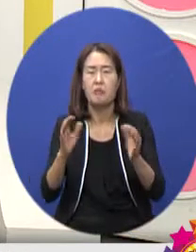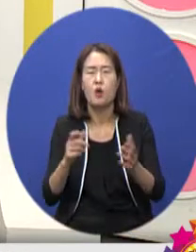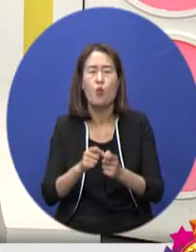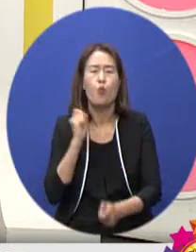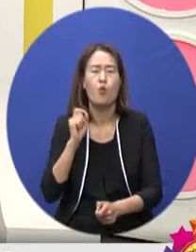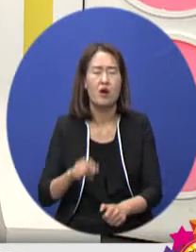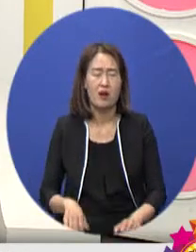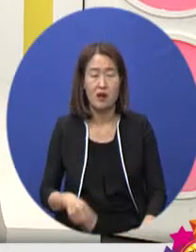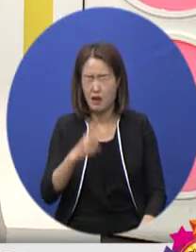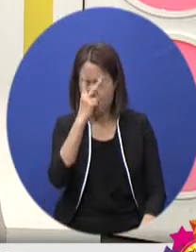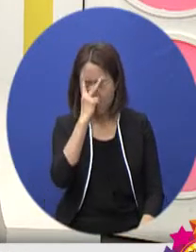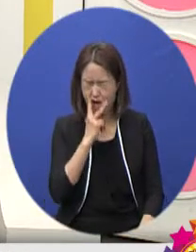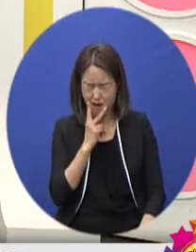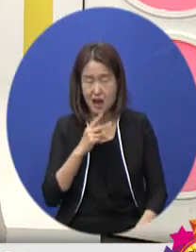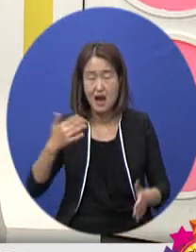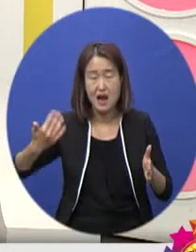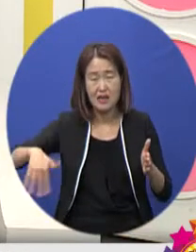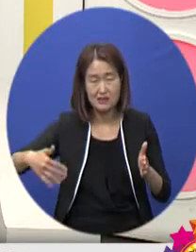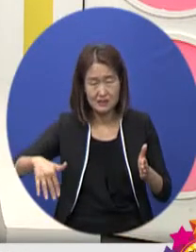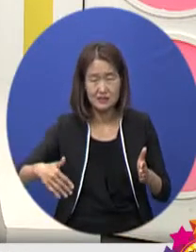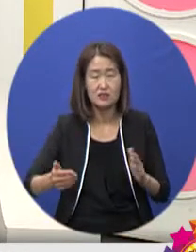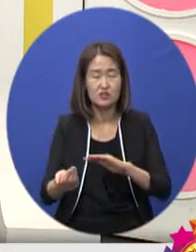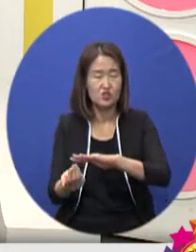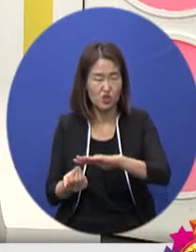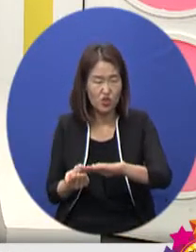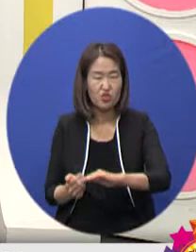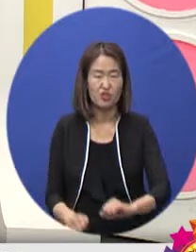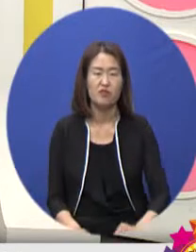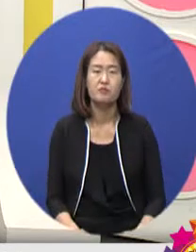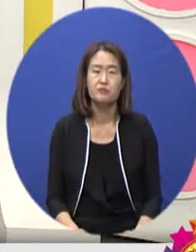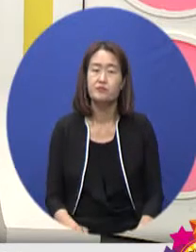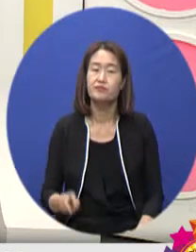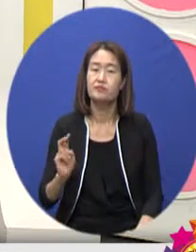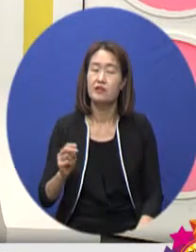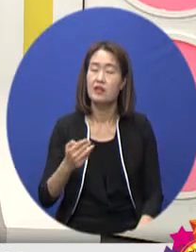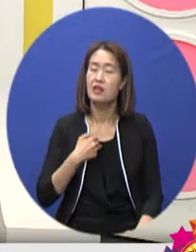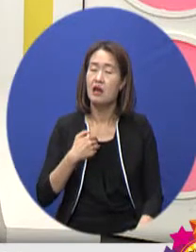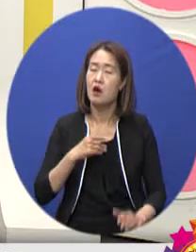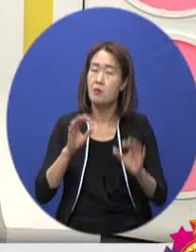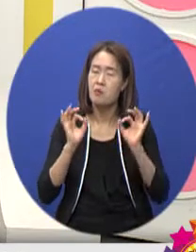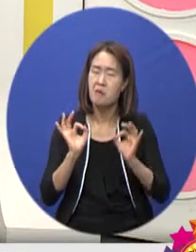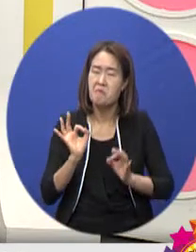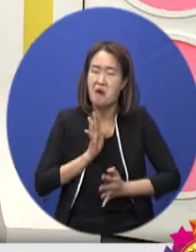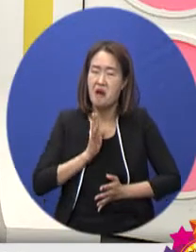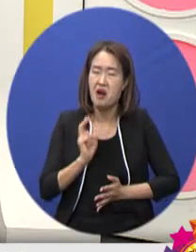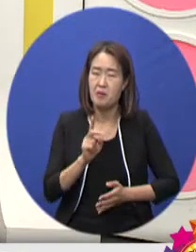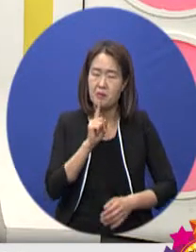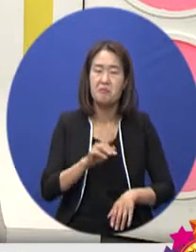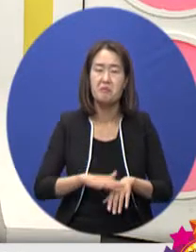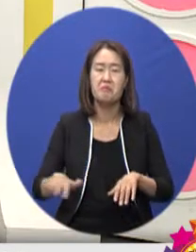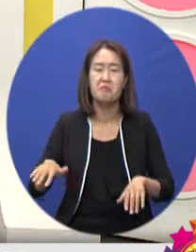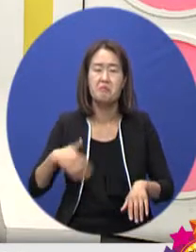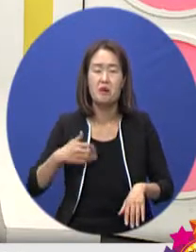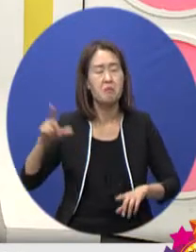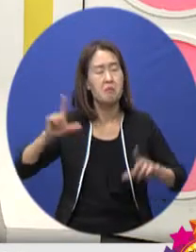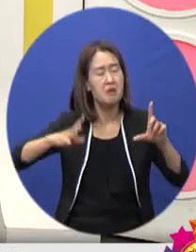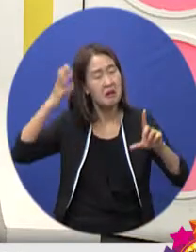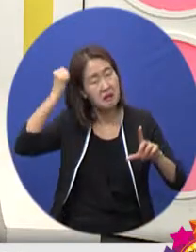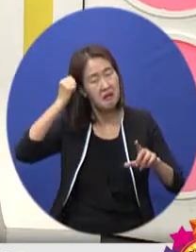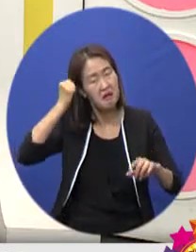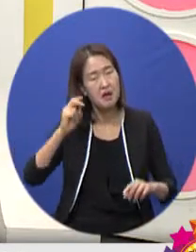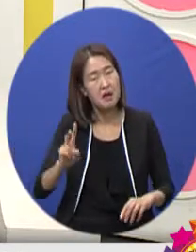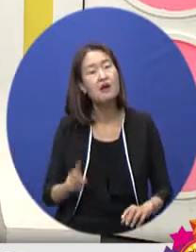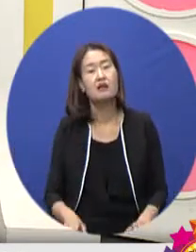예, 제가 시각 장애인 안 됐을 때라 아마 보시면은 너무 놀라실 거예요. 모습도 기억하고